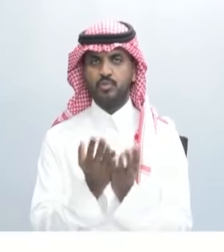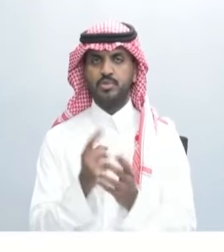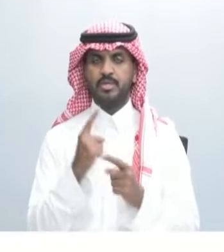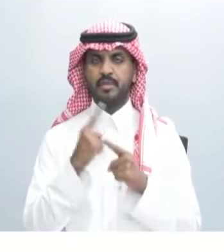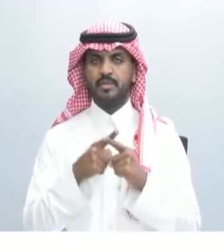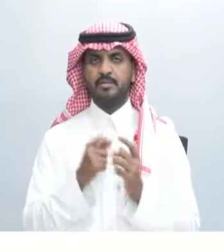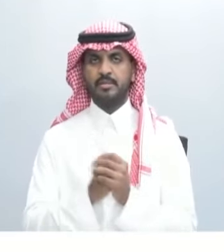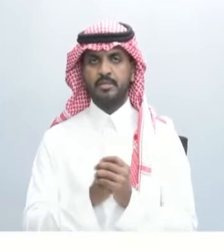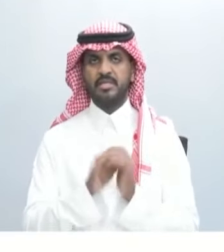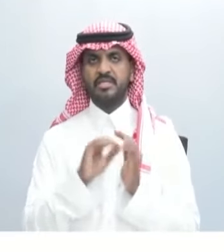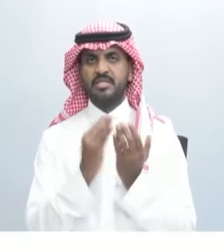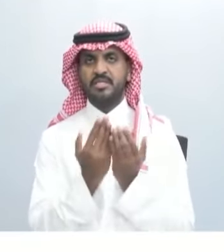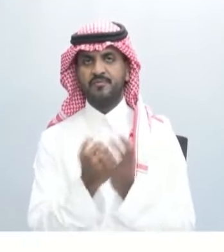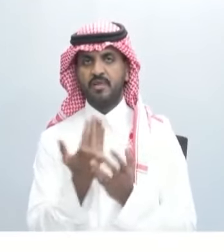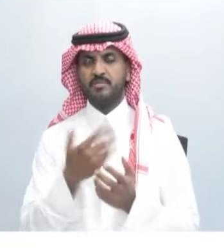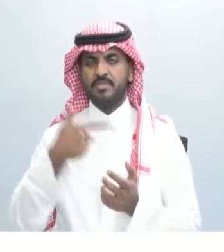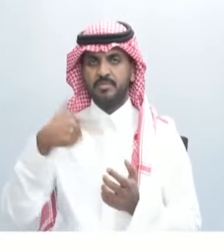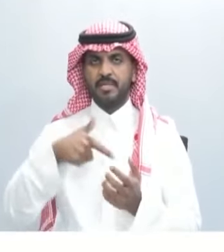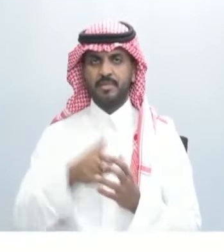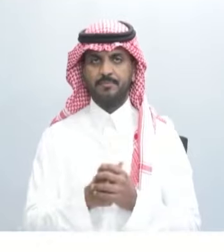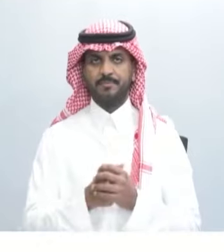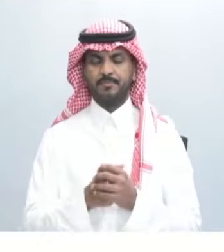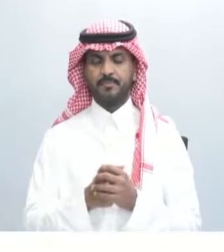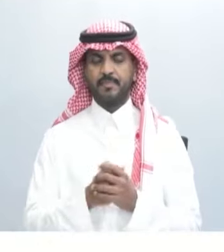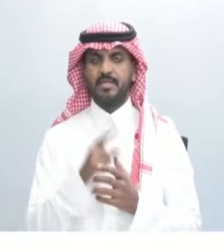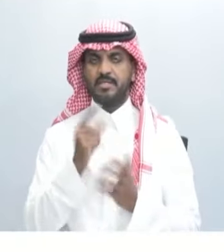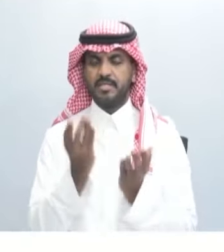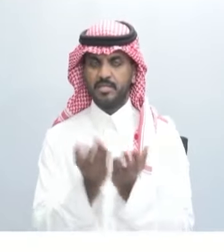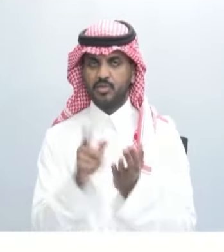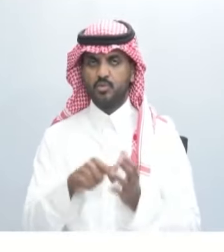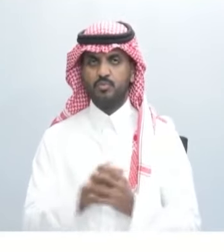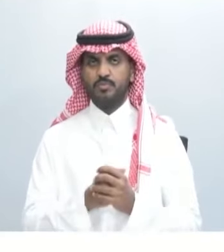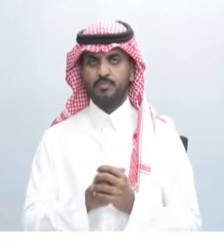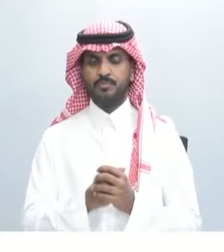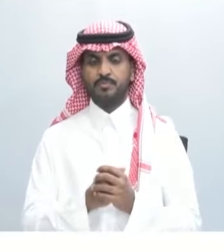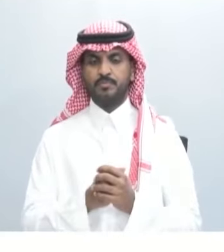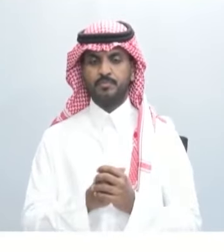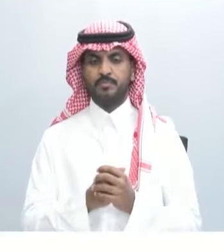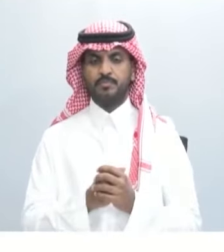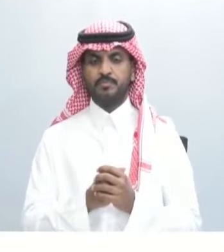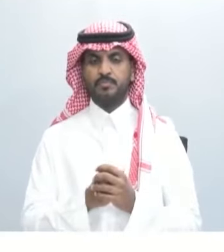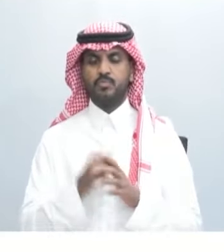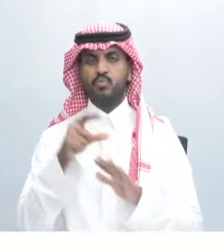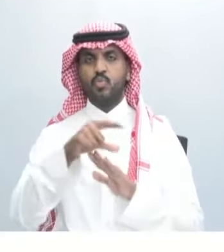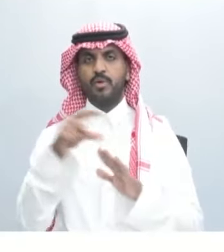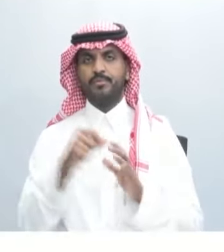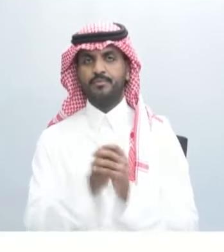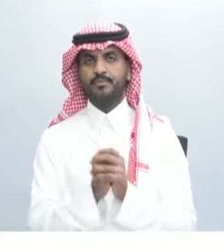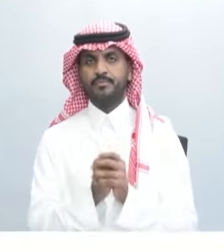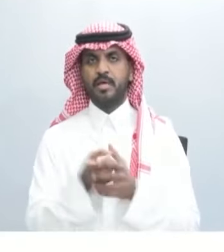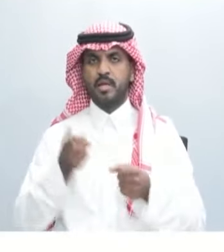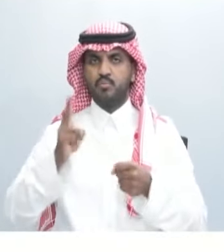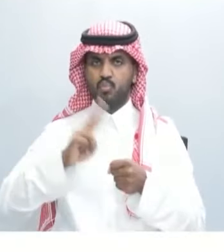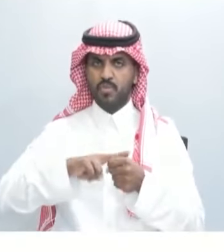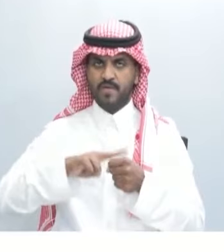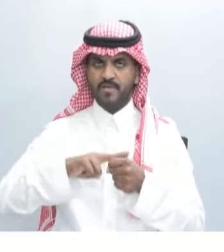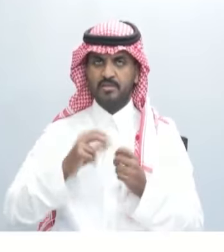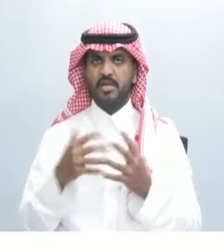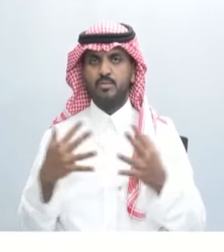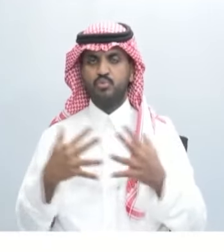دروس ماده الرياضيات للصف الخامس الابتدائي درسنا اليوم يا مبدعين ويا مبدعات يحمل عنوان المضاعفات